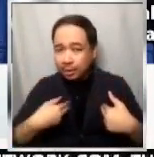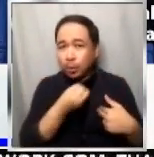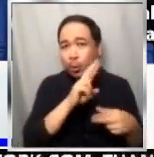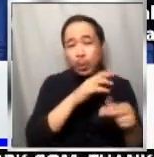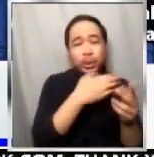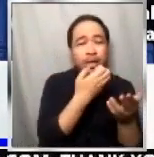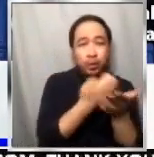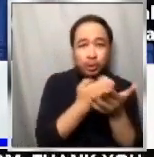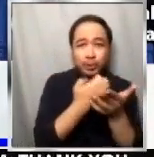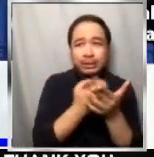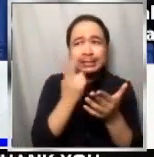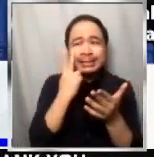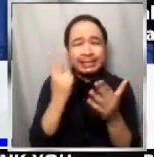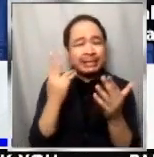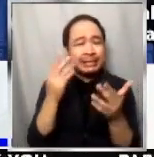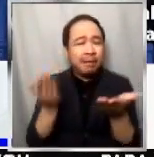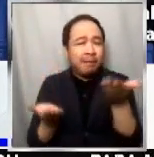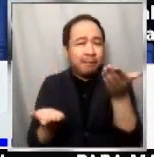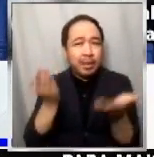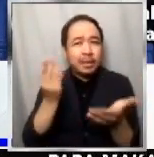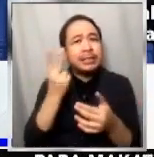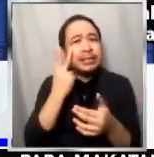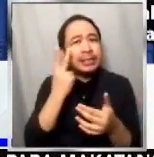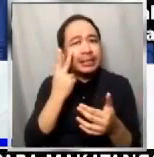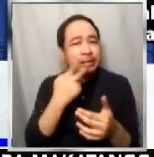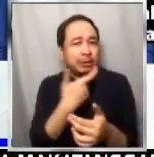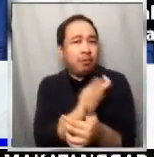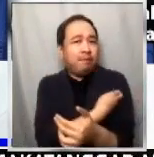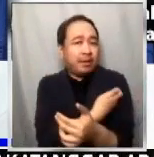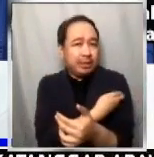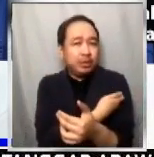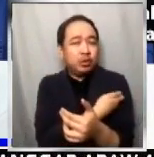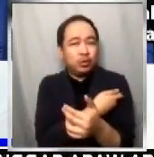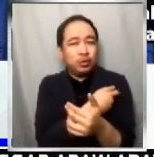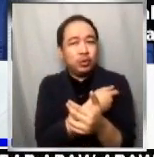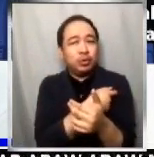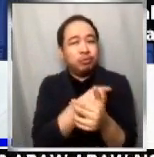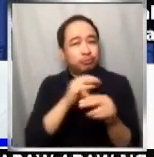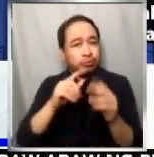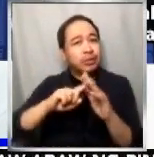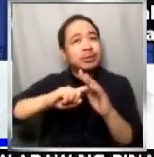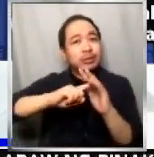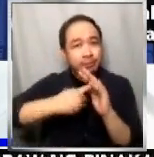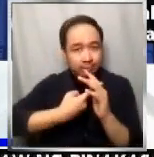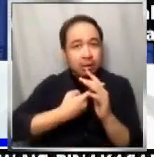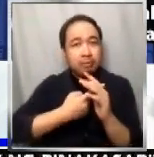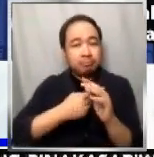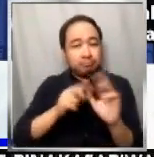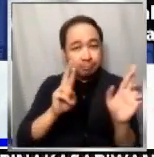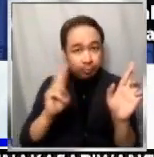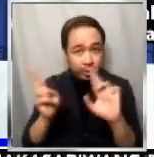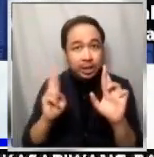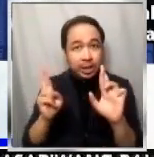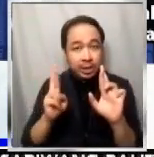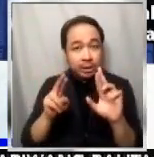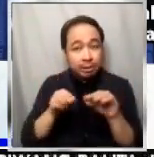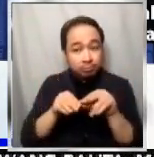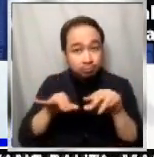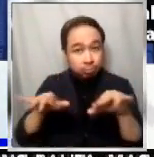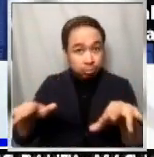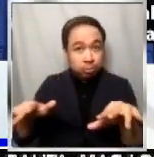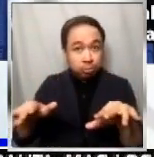see a vaccination rollout being implemented actually on the ground before